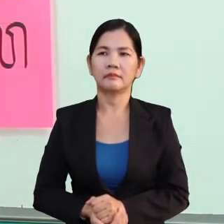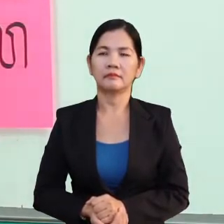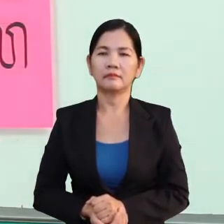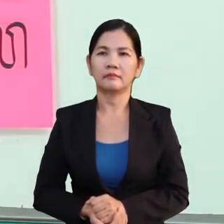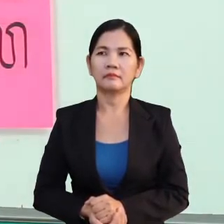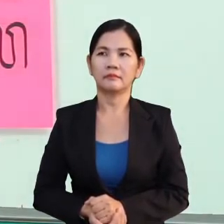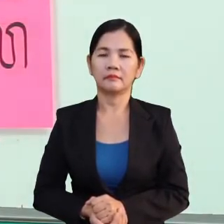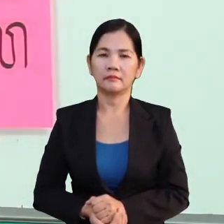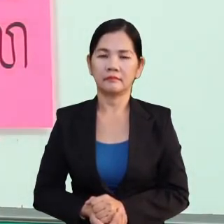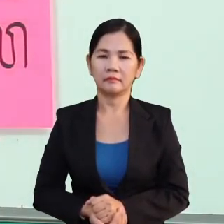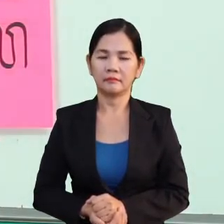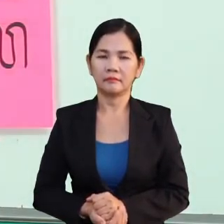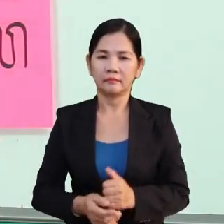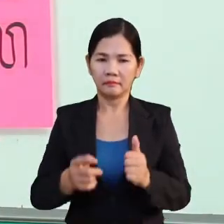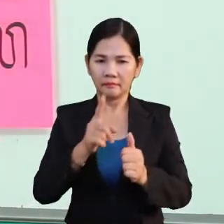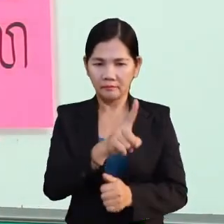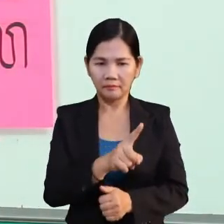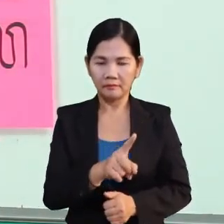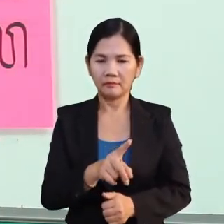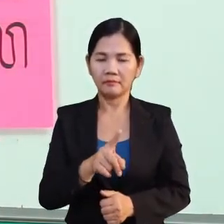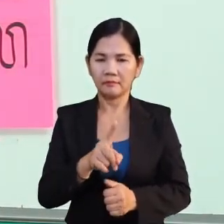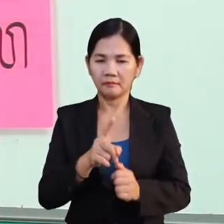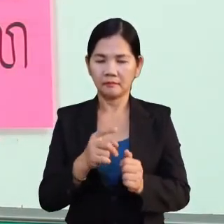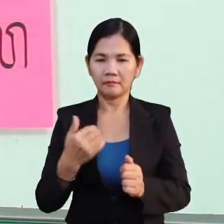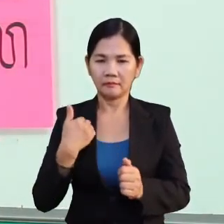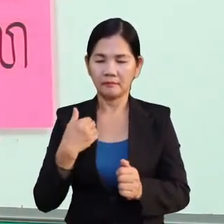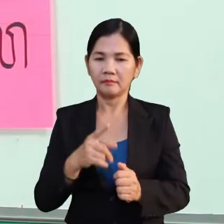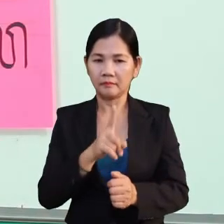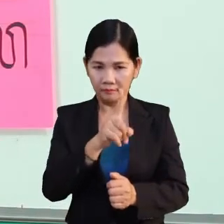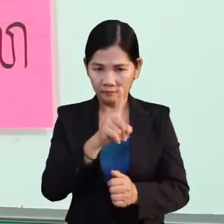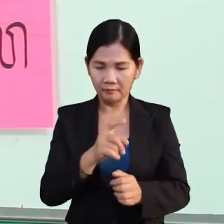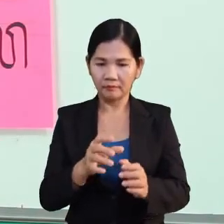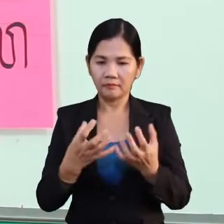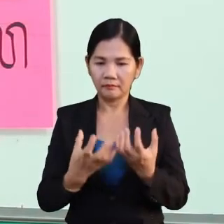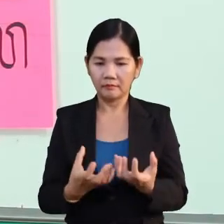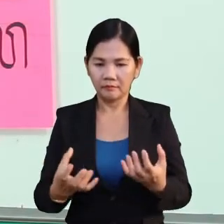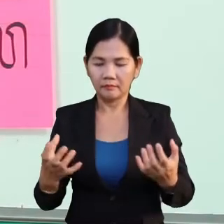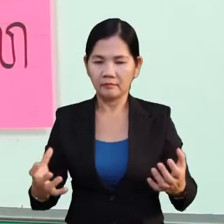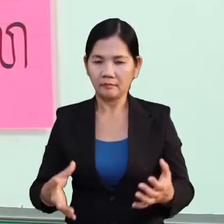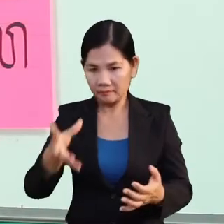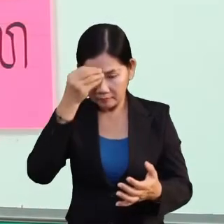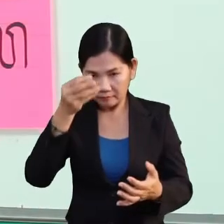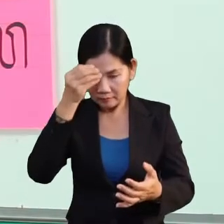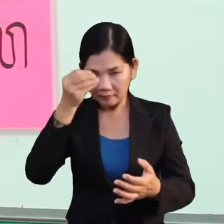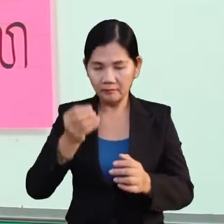ចាអញ្ចឹងគឺ1យើងរៀបចំសម្ភារៈ